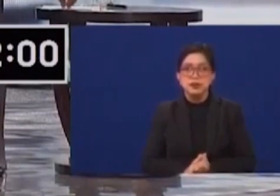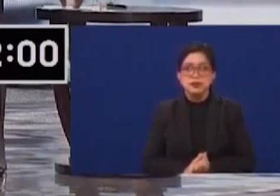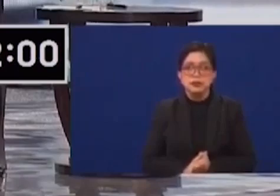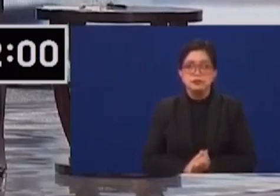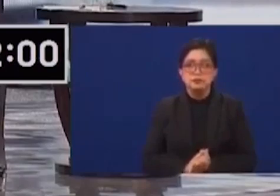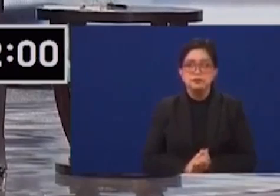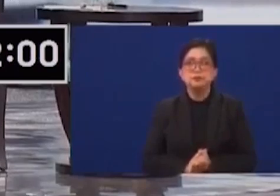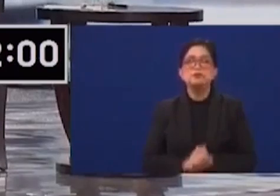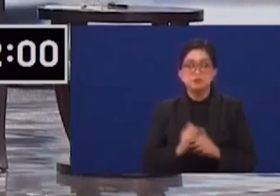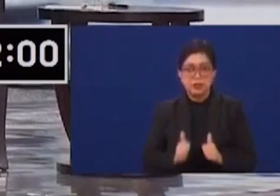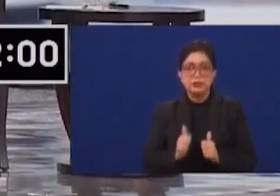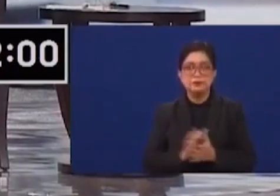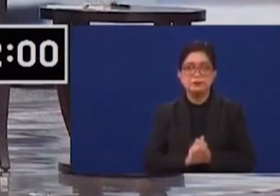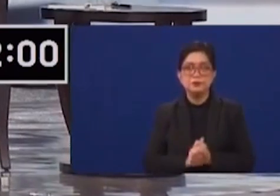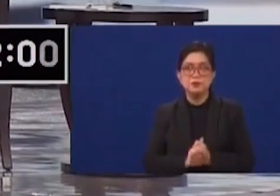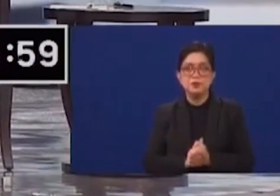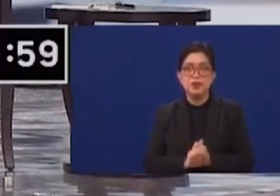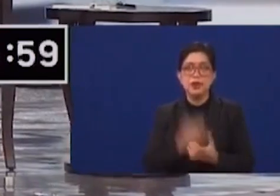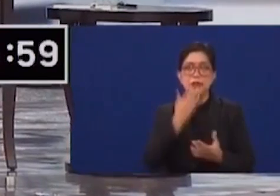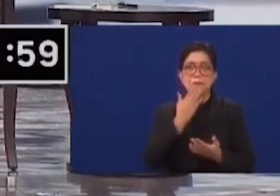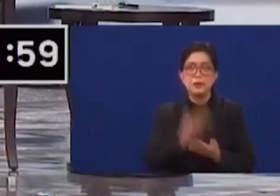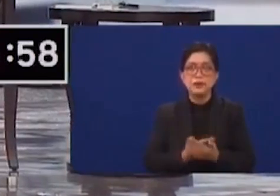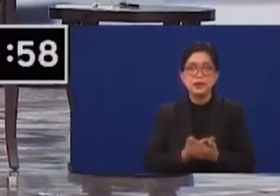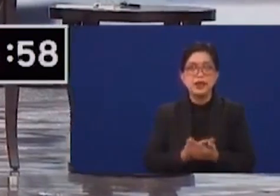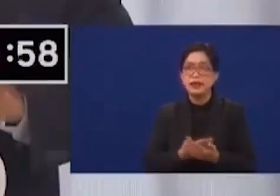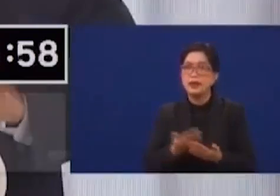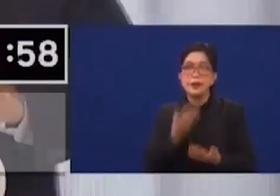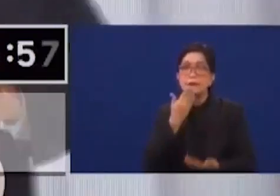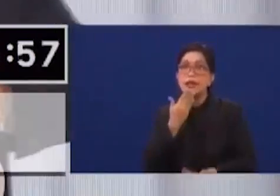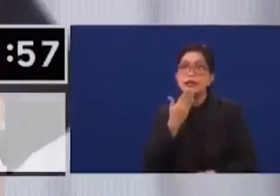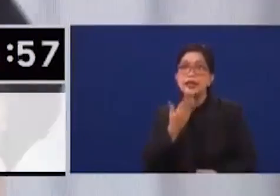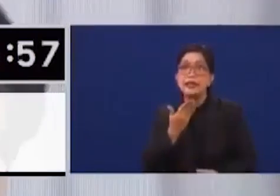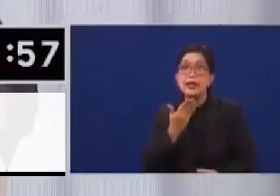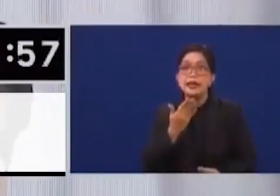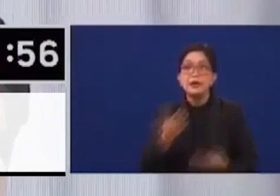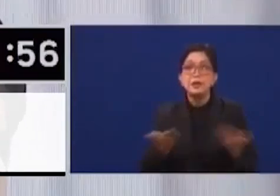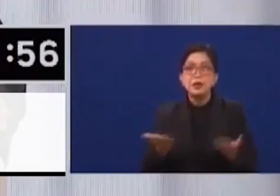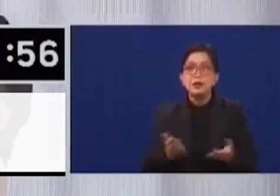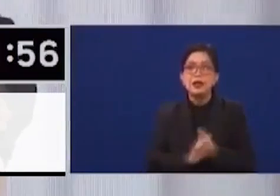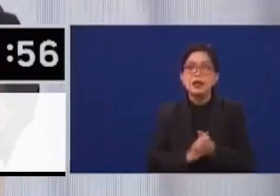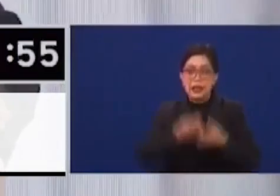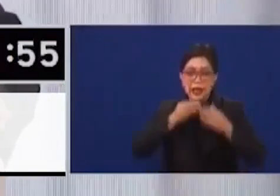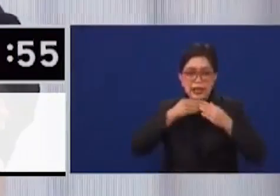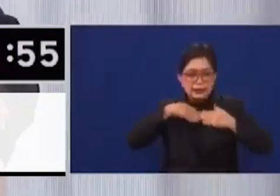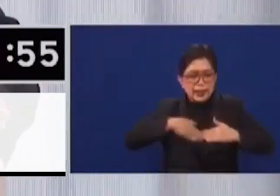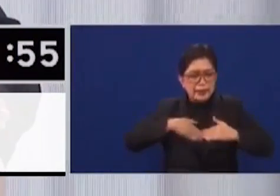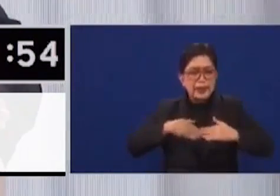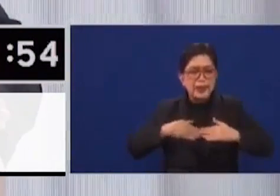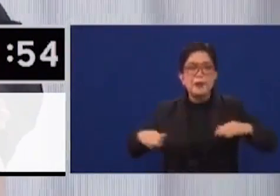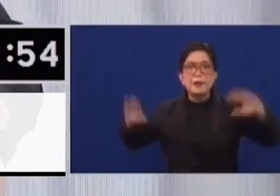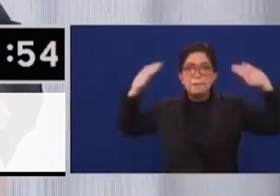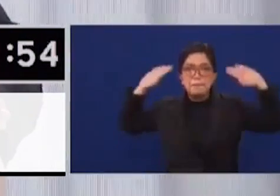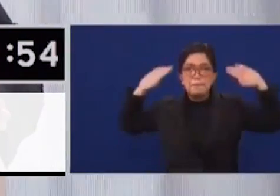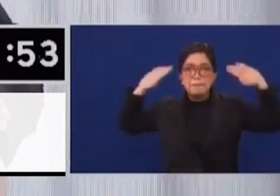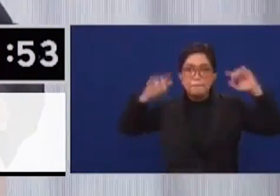Hai baik pertanyaan bagaimana kita menanamkan Pancasila di masyarakat kita tanpa